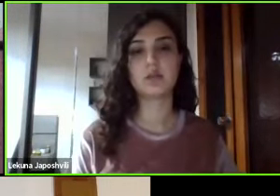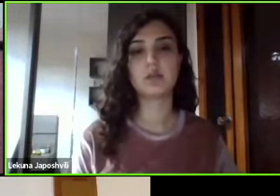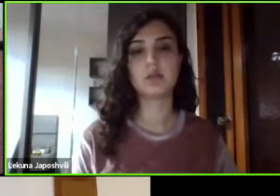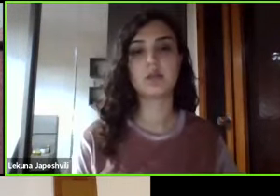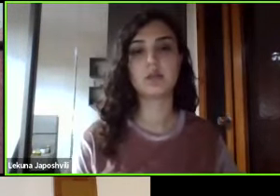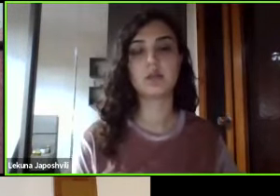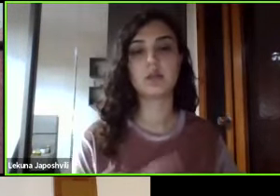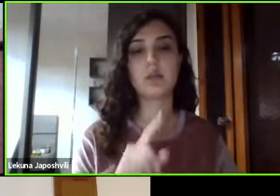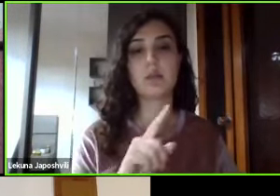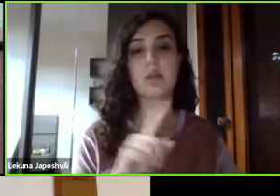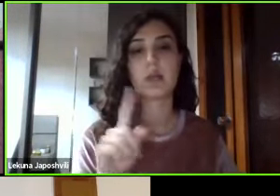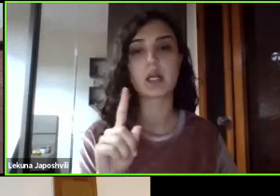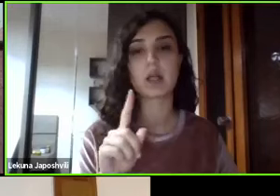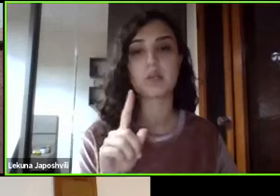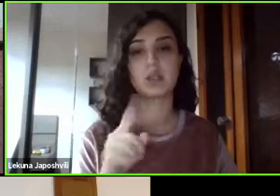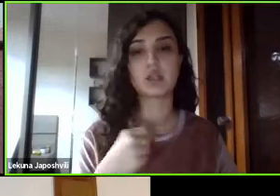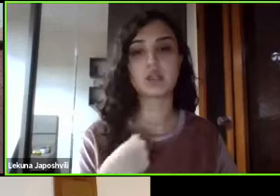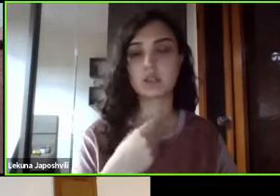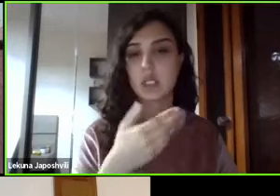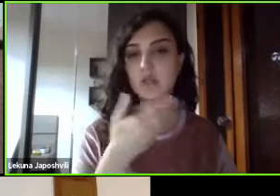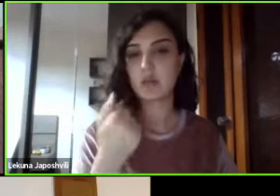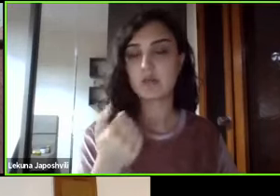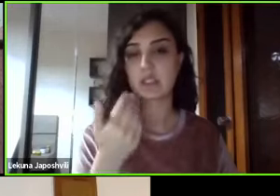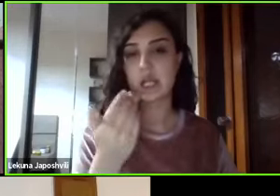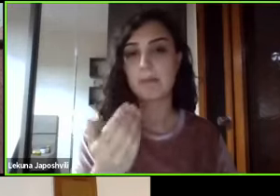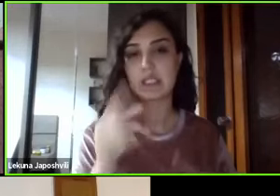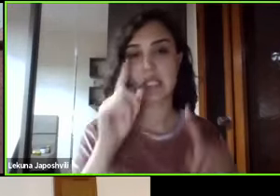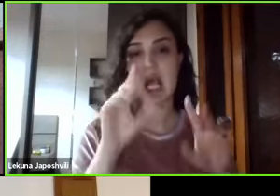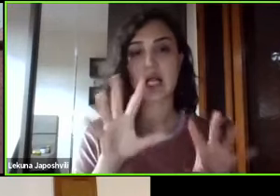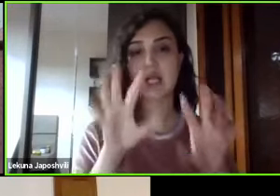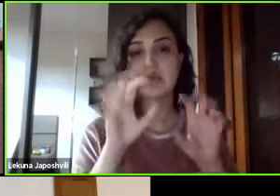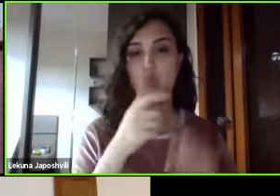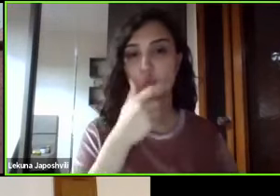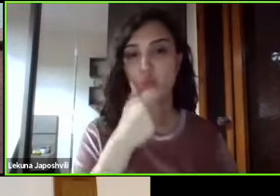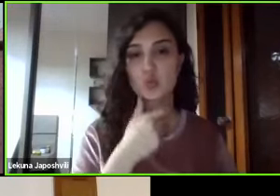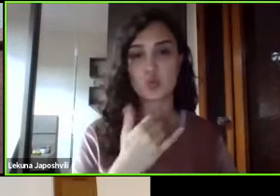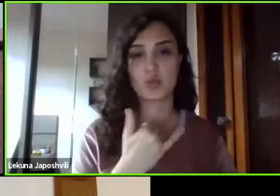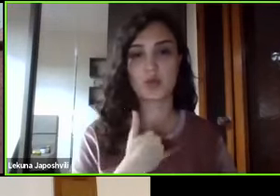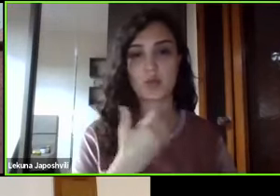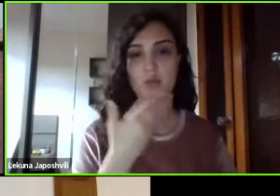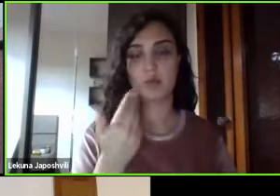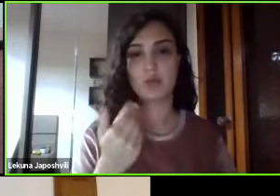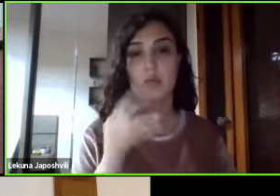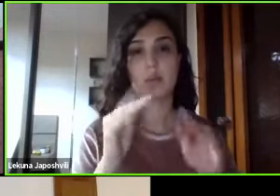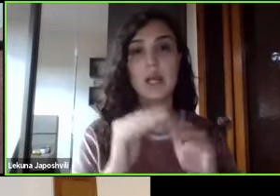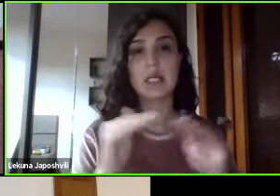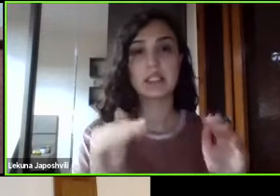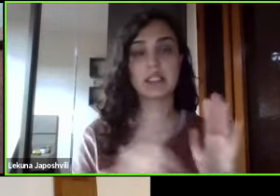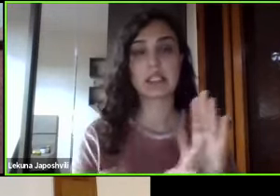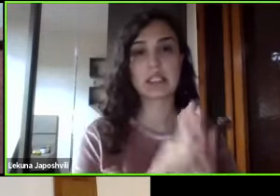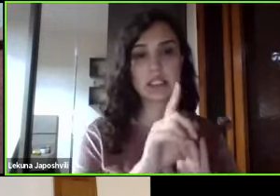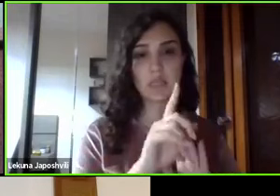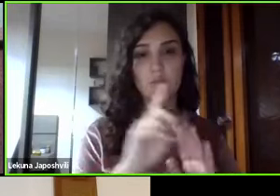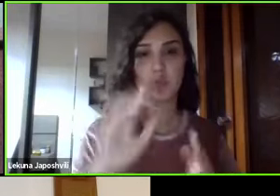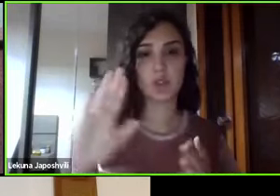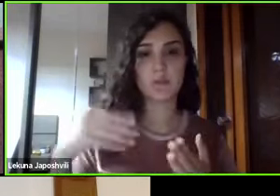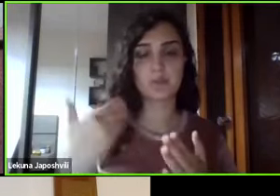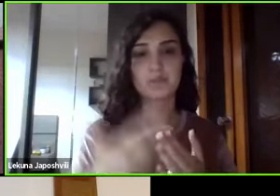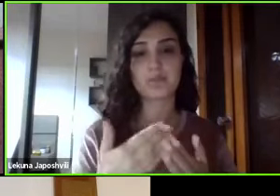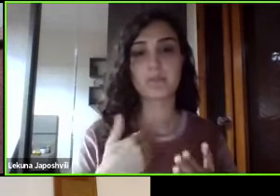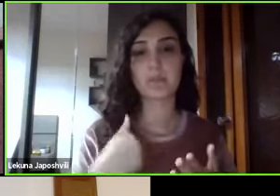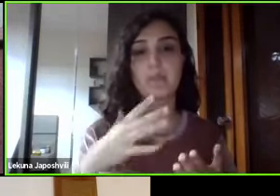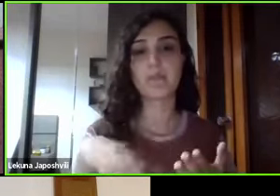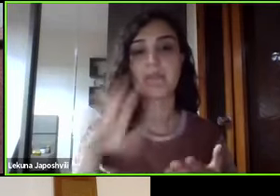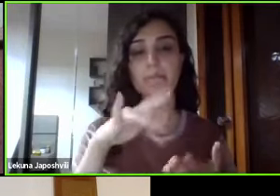შეიძლება დილემა. ჩვენ არ გვაქვს ამის ახმის კულტურა რა, ქვეყანას არ აქვს, და ბაღიდან დაწყებული ხო როტები არა, ჩვენ ქვეყანაში